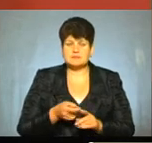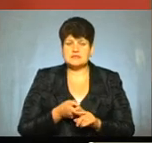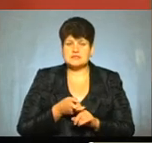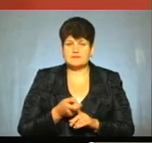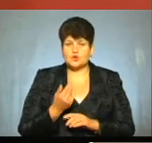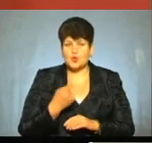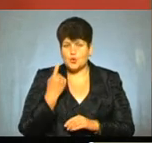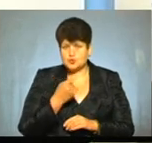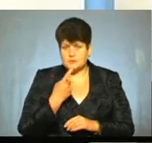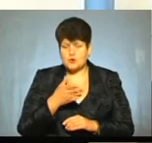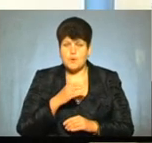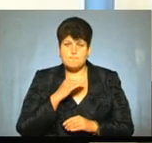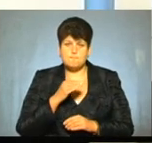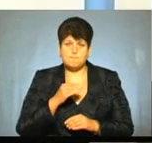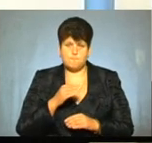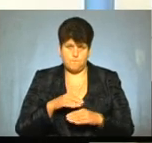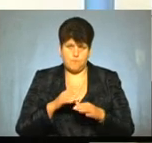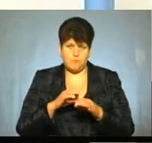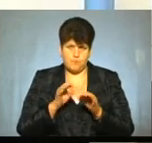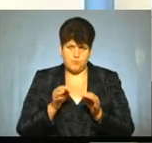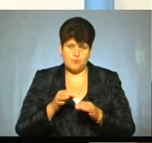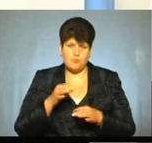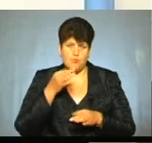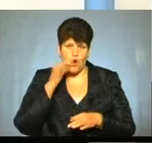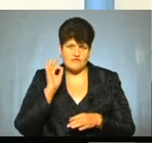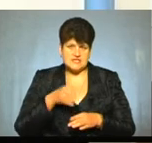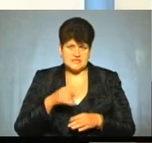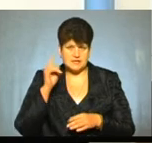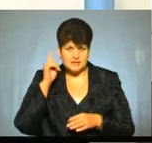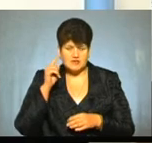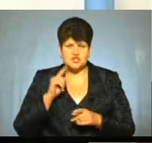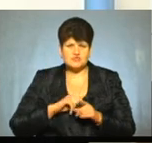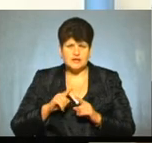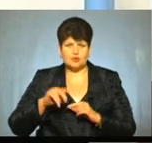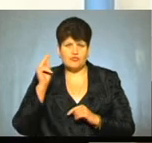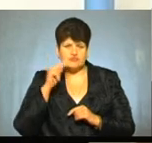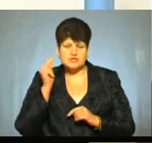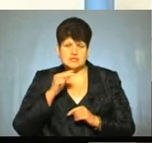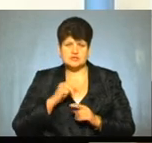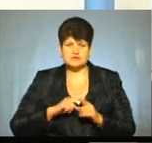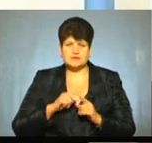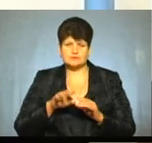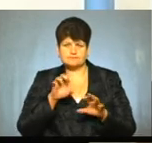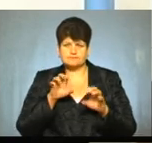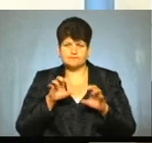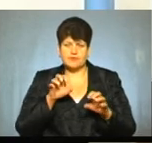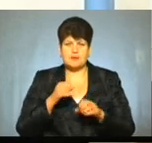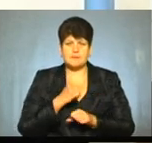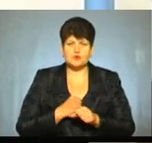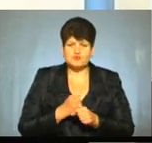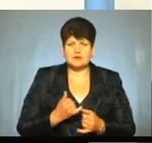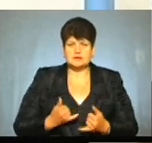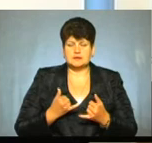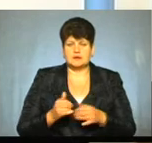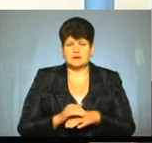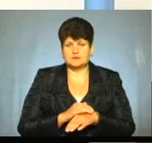буде також залежати від нього особисто, від його професійних навичок, від його бажання вчитися, швидко набиратися нових навичок і